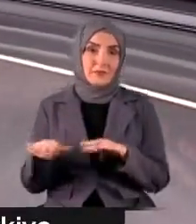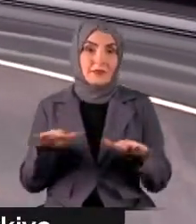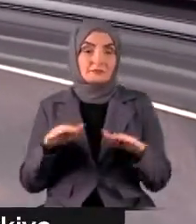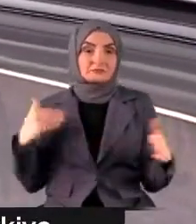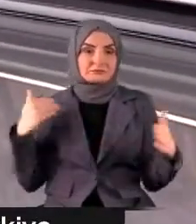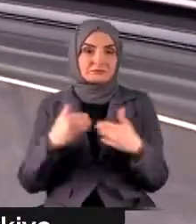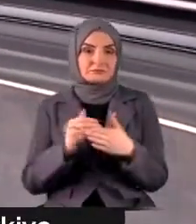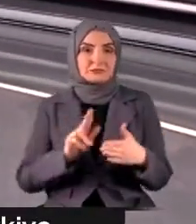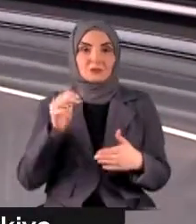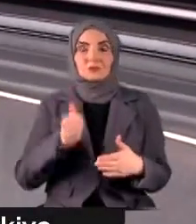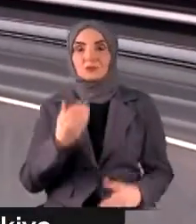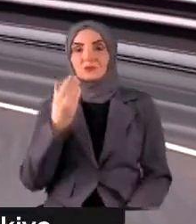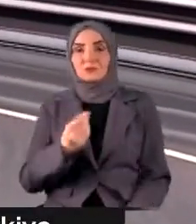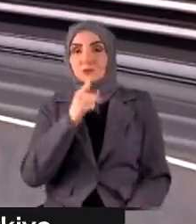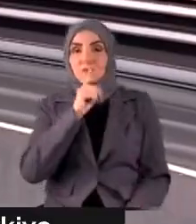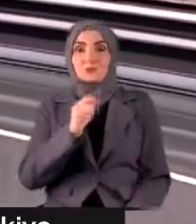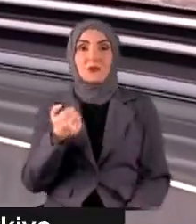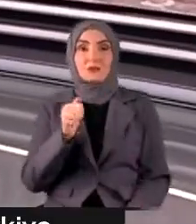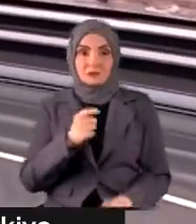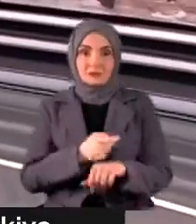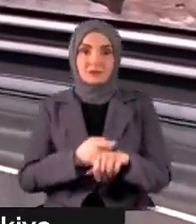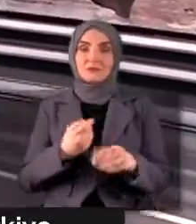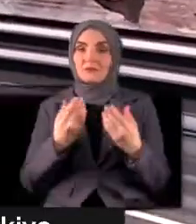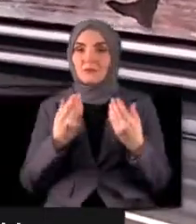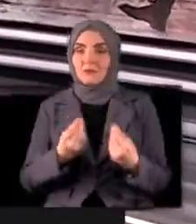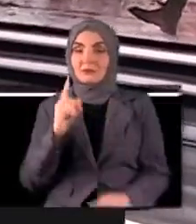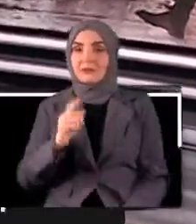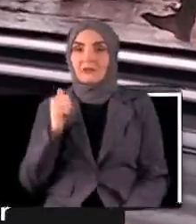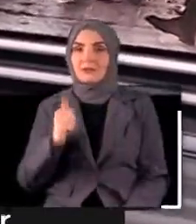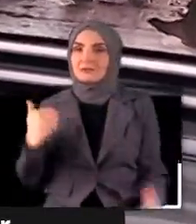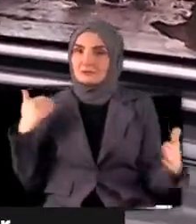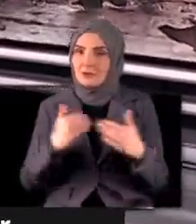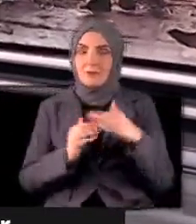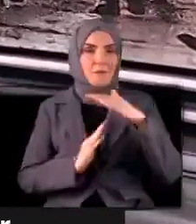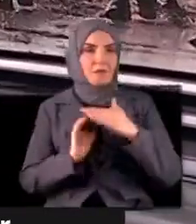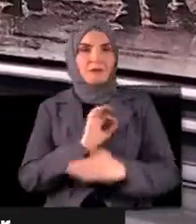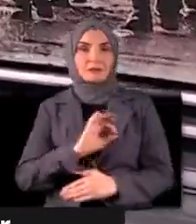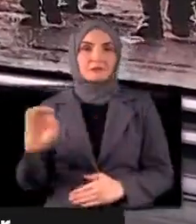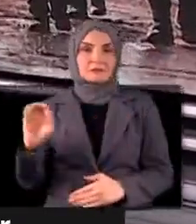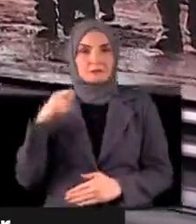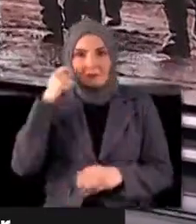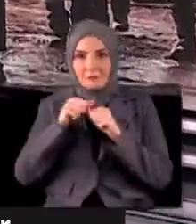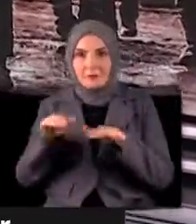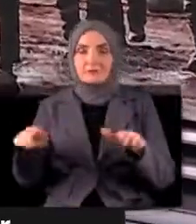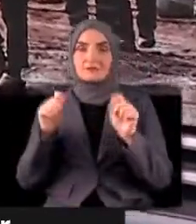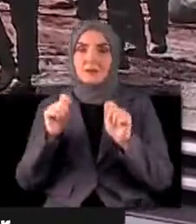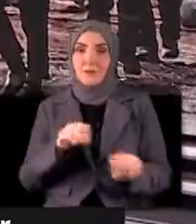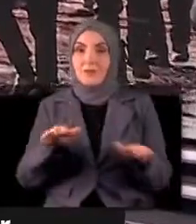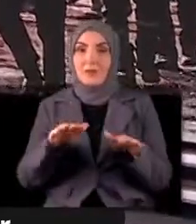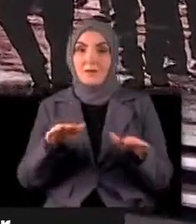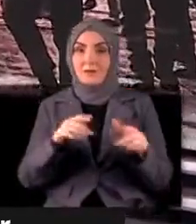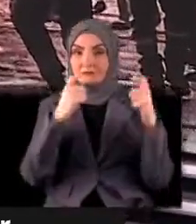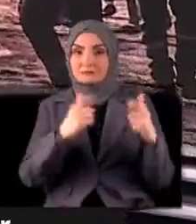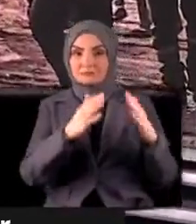Felaketin 7. günü, 160. saatteyiz. İlk günden beri aralıksız yayın yapıyoruz. Deprem bölgesinde enkaz altında kalanlar için